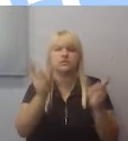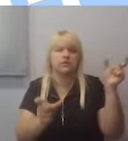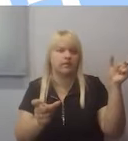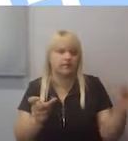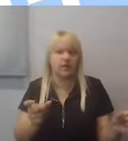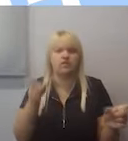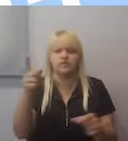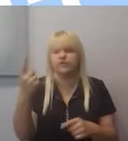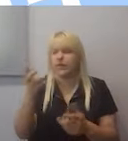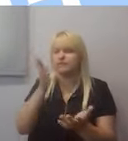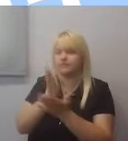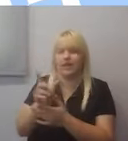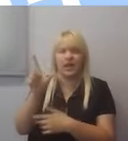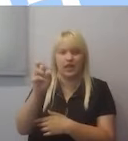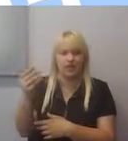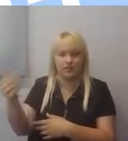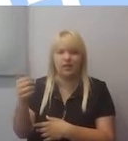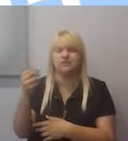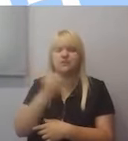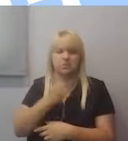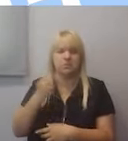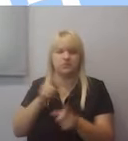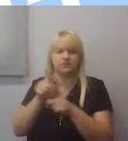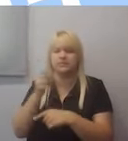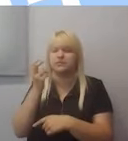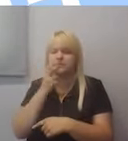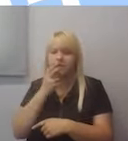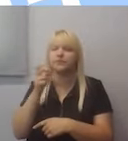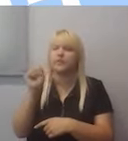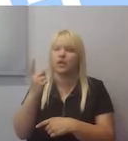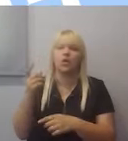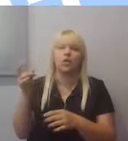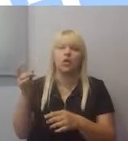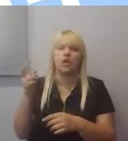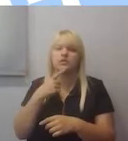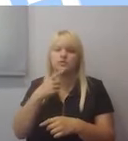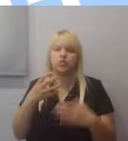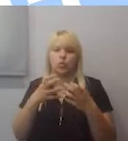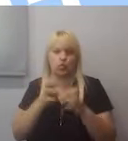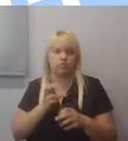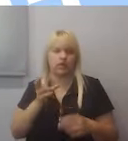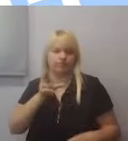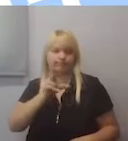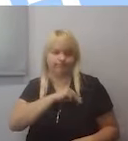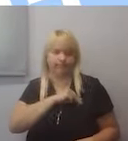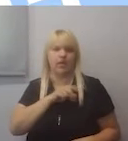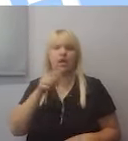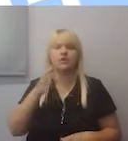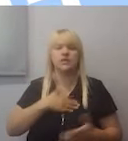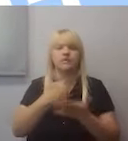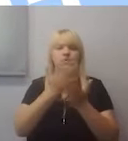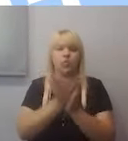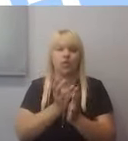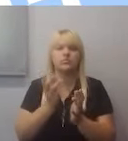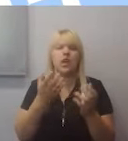ka kā mēs zemessardzeē smejamies ka mums ir uzšuva ir asins grupa ja tad savā nodaļā nav jēga ņemt cilvēkus kur asinsgupu neder tev